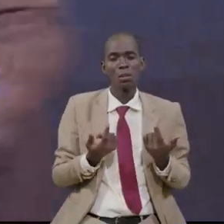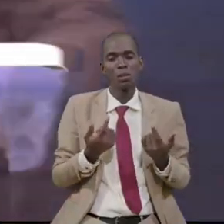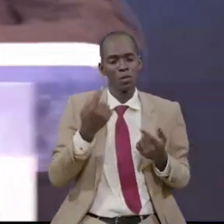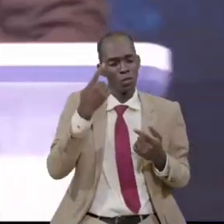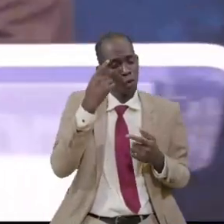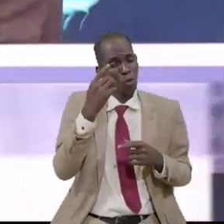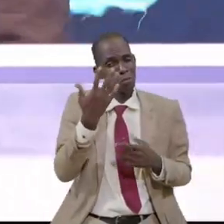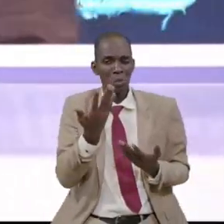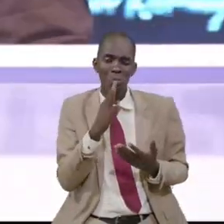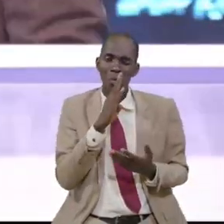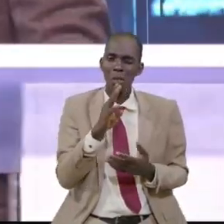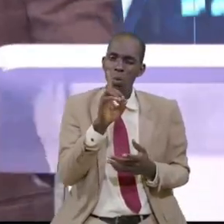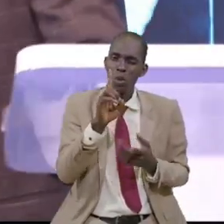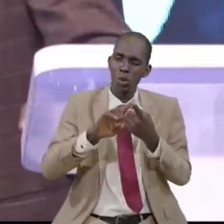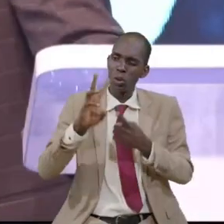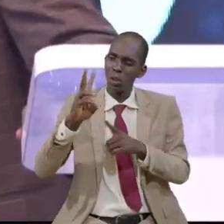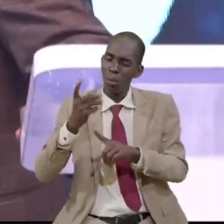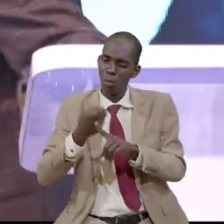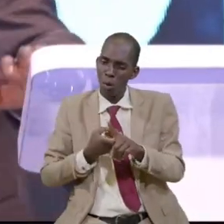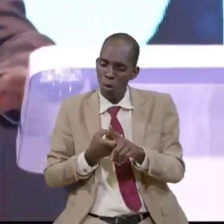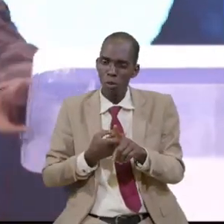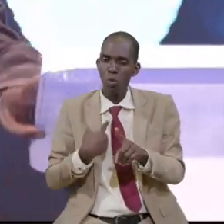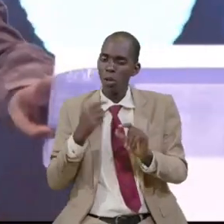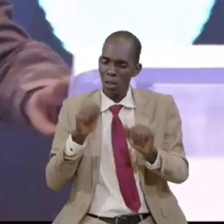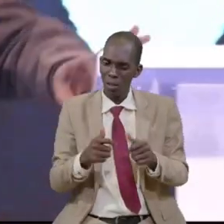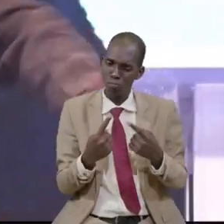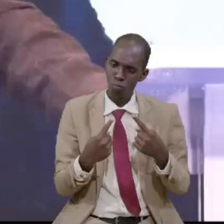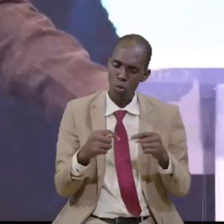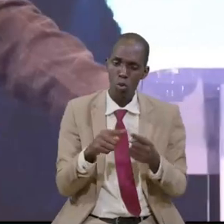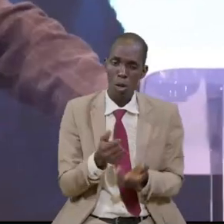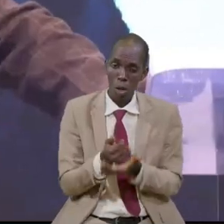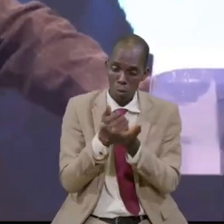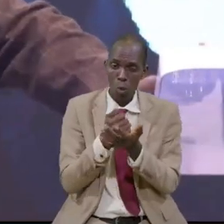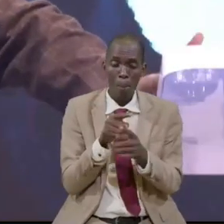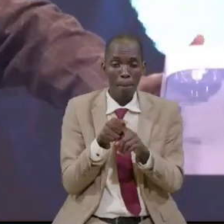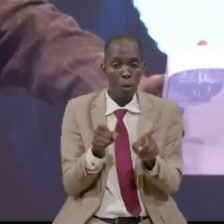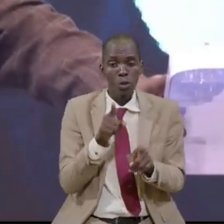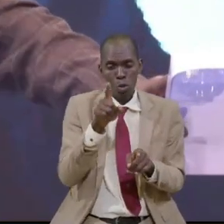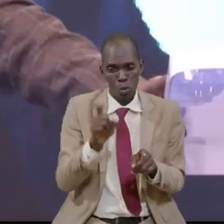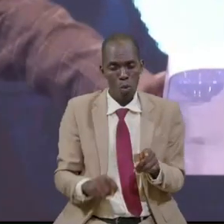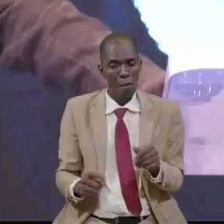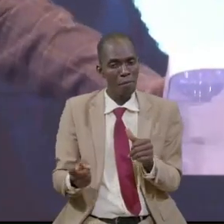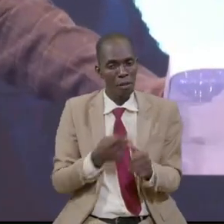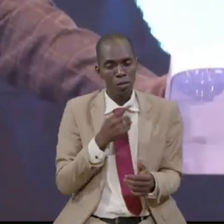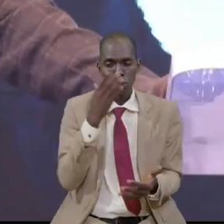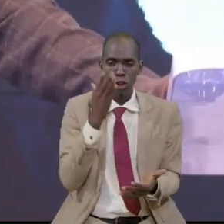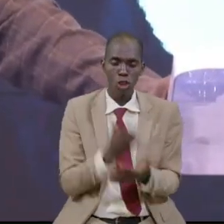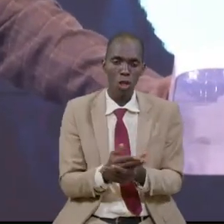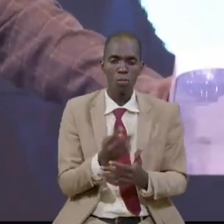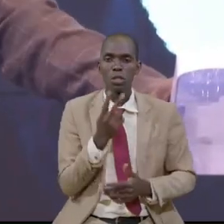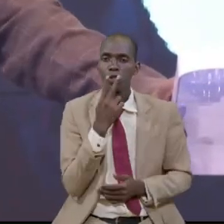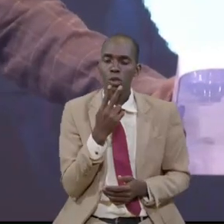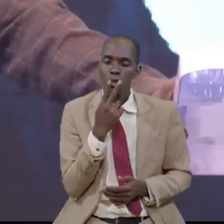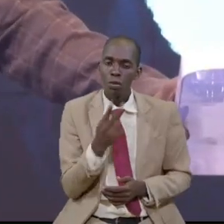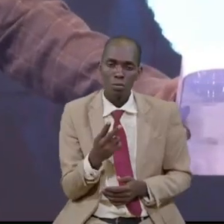tes parents pour leur parler. Vous devez mettre de côté la toxicomanie, vous devez